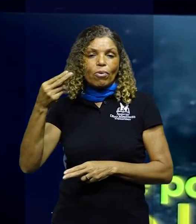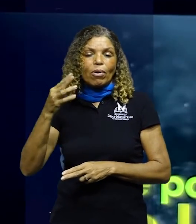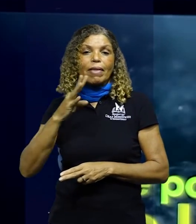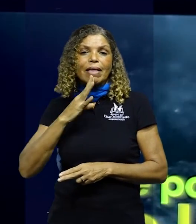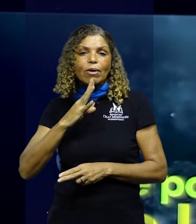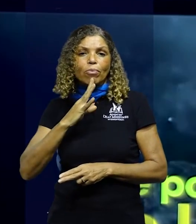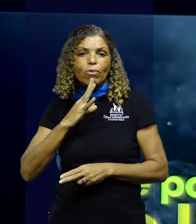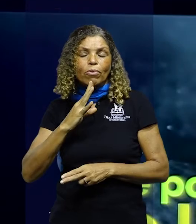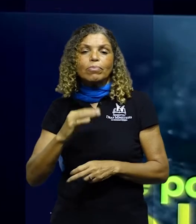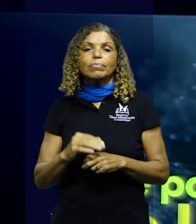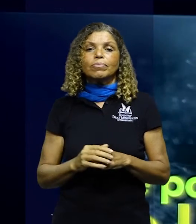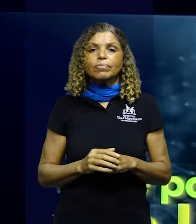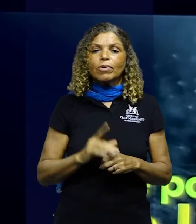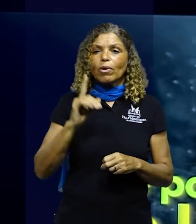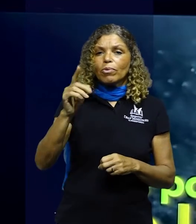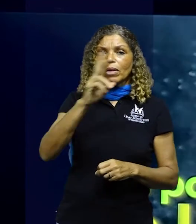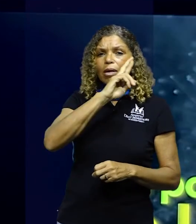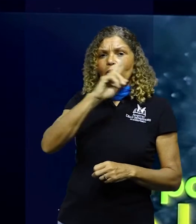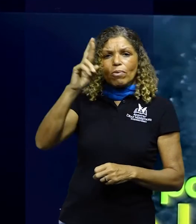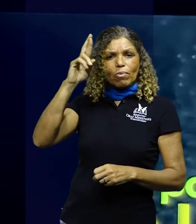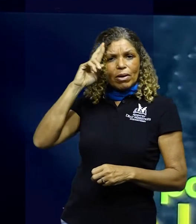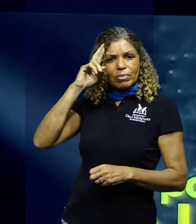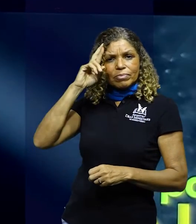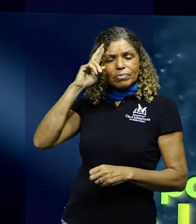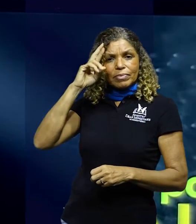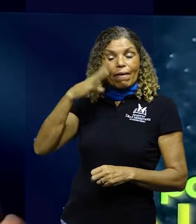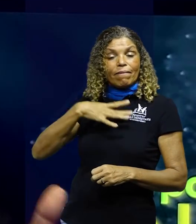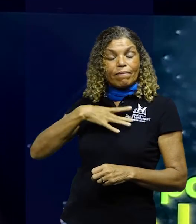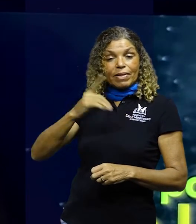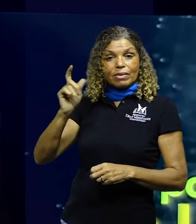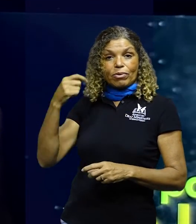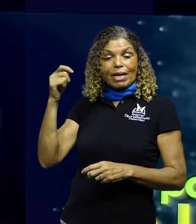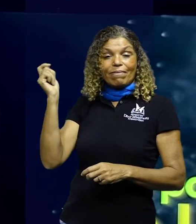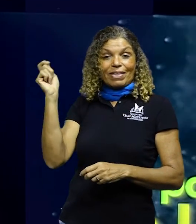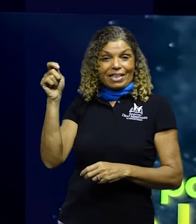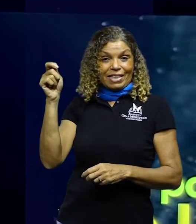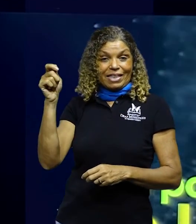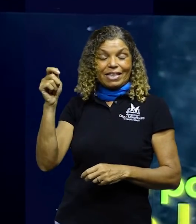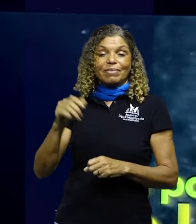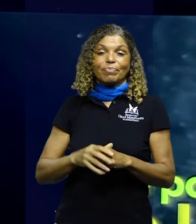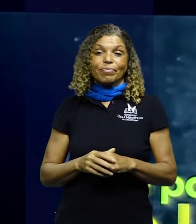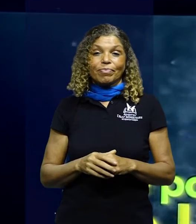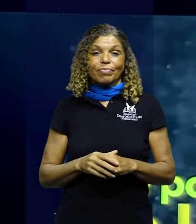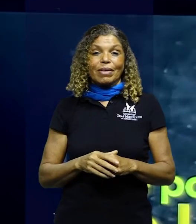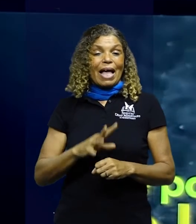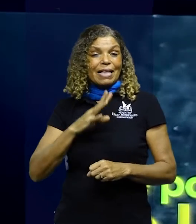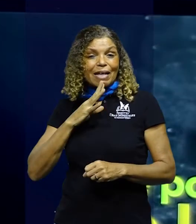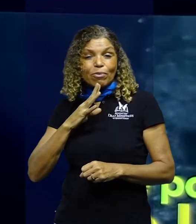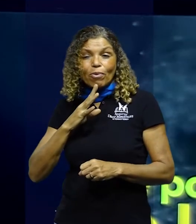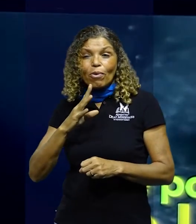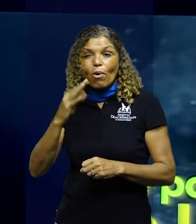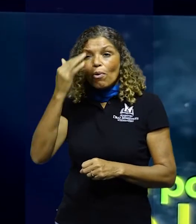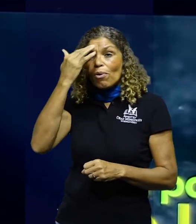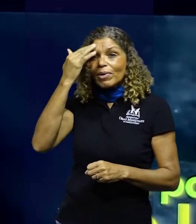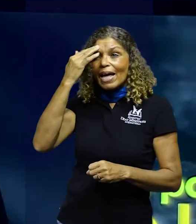un roi d'Israël, fils de David. Il connaissait donc Dieu et sa parole. Et lui-même,